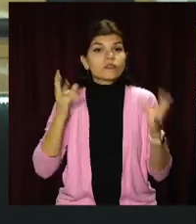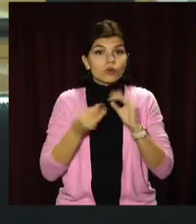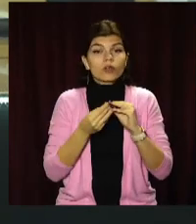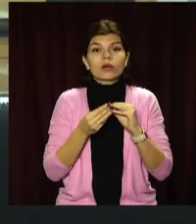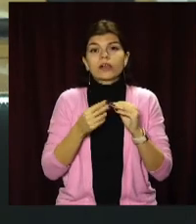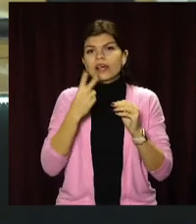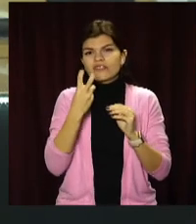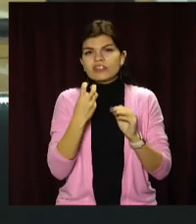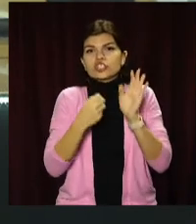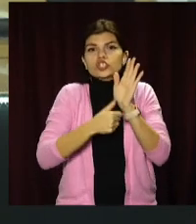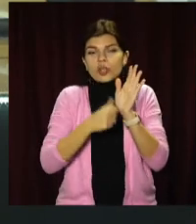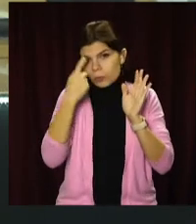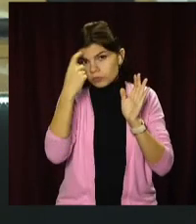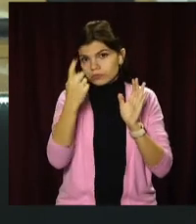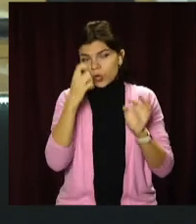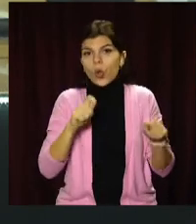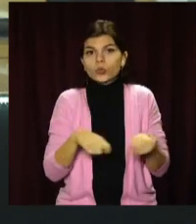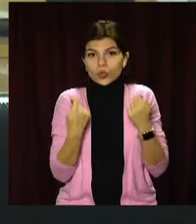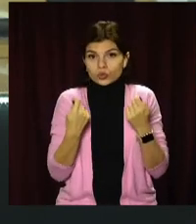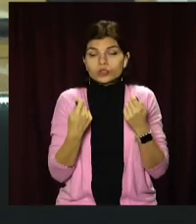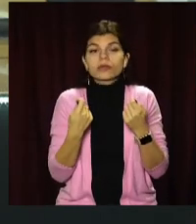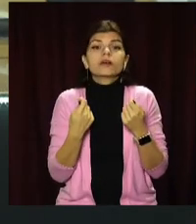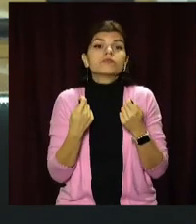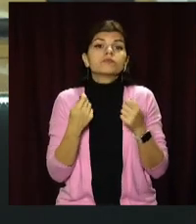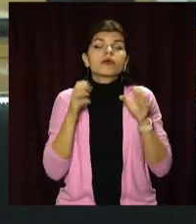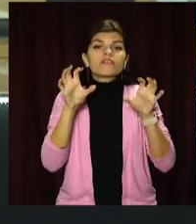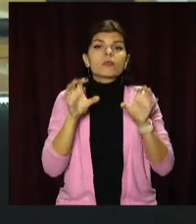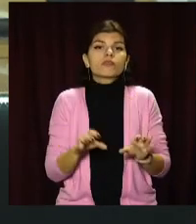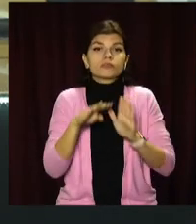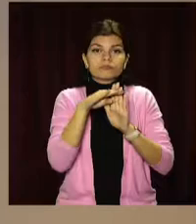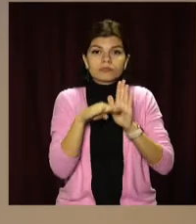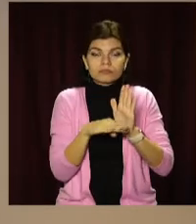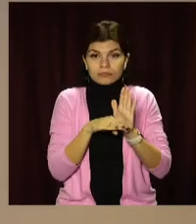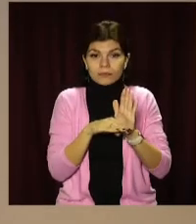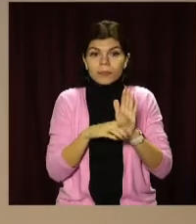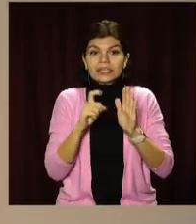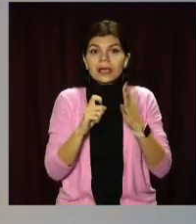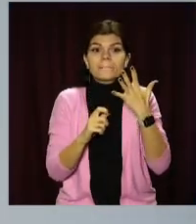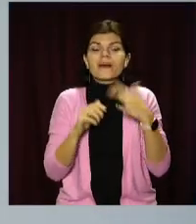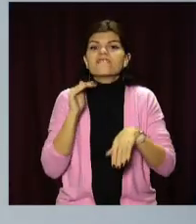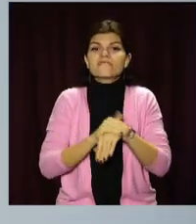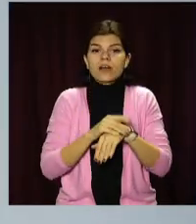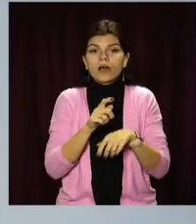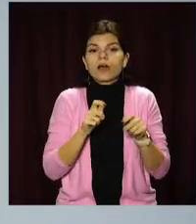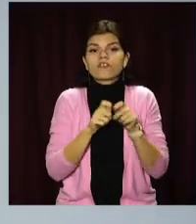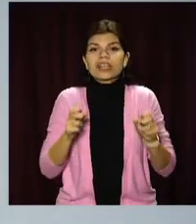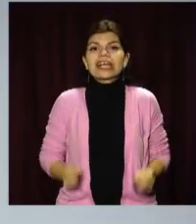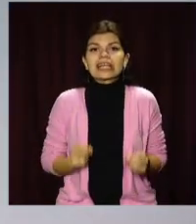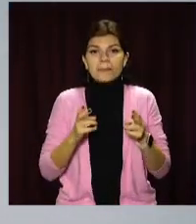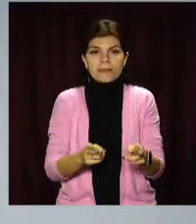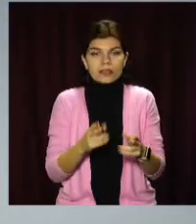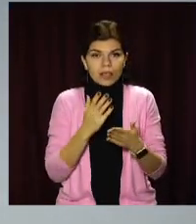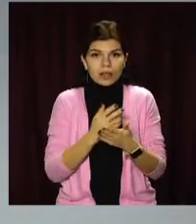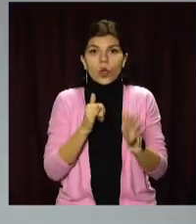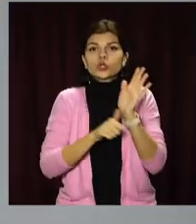надійшло 206 повідомлень про порушення виборчого законодавства. За п'ятьма фактами відкриті кримінальні провадження,